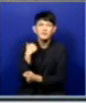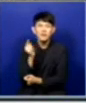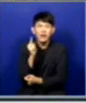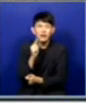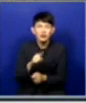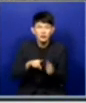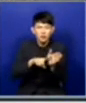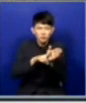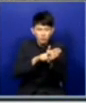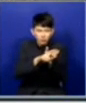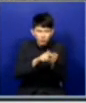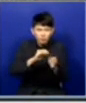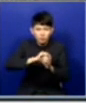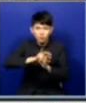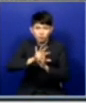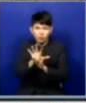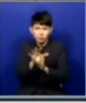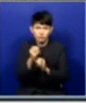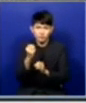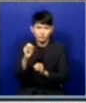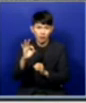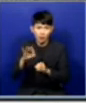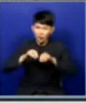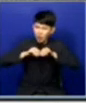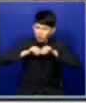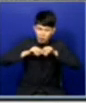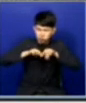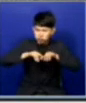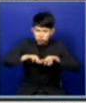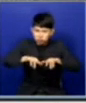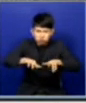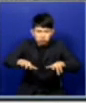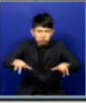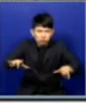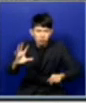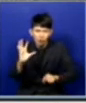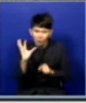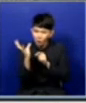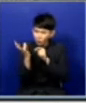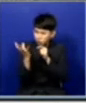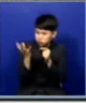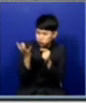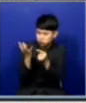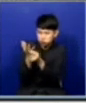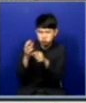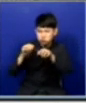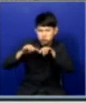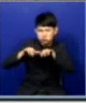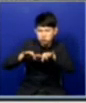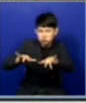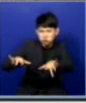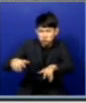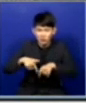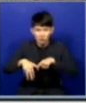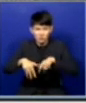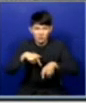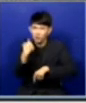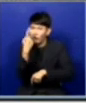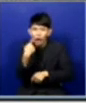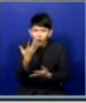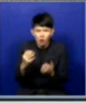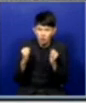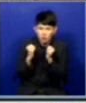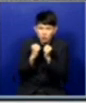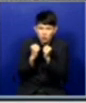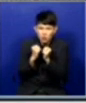ควิด-19โรคระบาดที่แพร่ระบาดไปทั้งโลกใครๆก็กลัวโรคระบาดที่ไม่มียารักษ